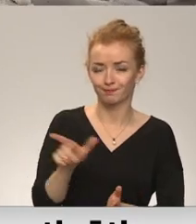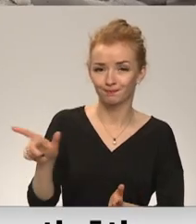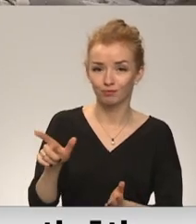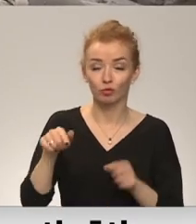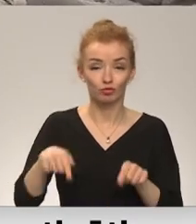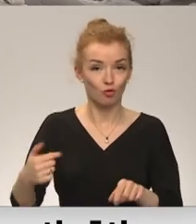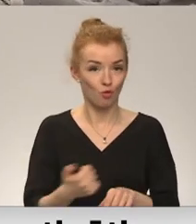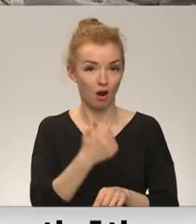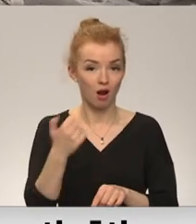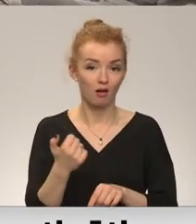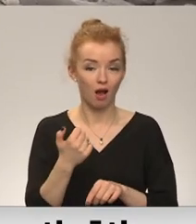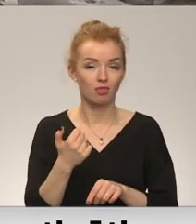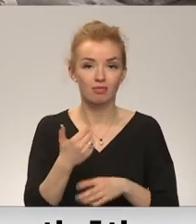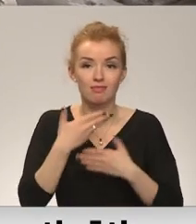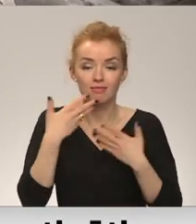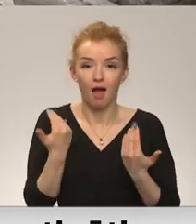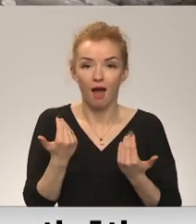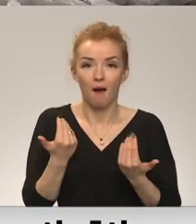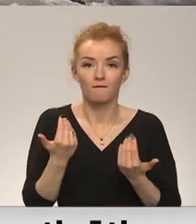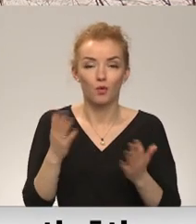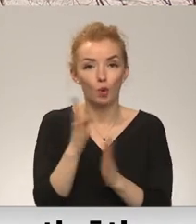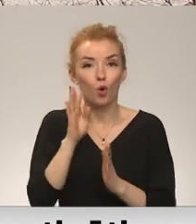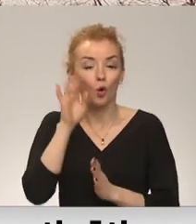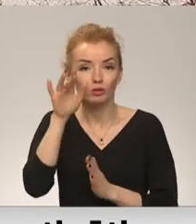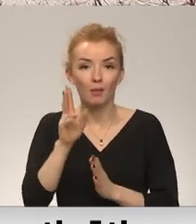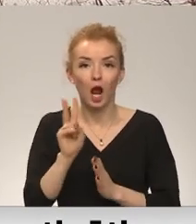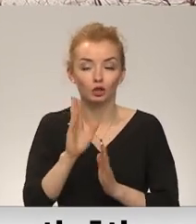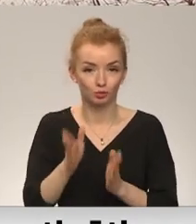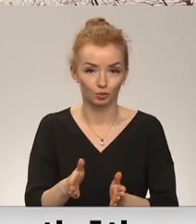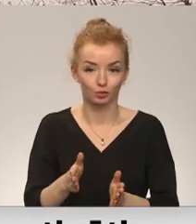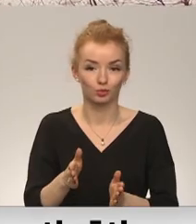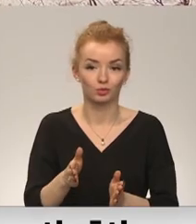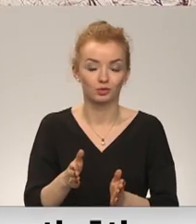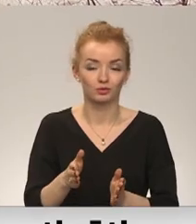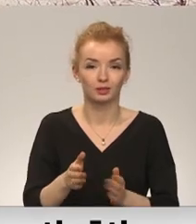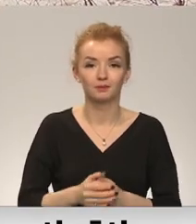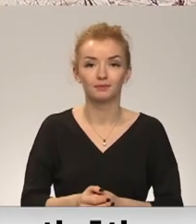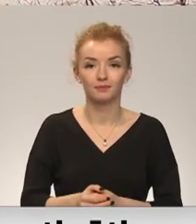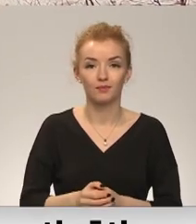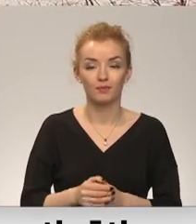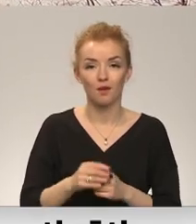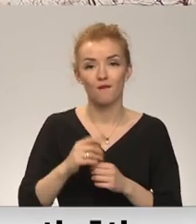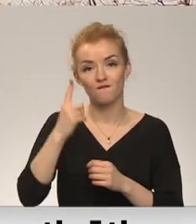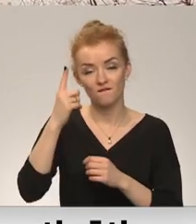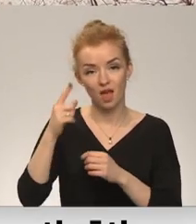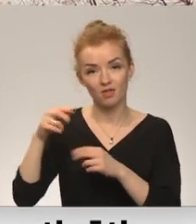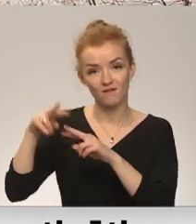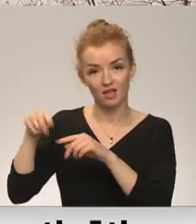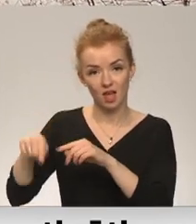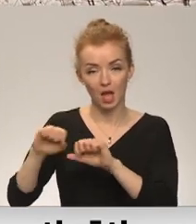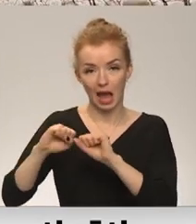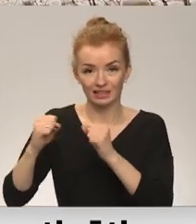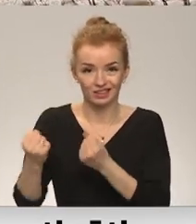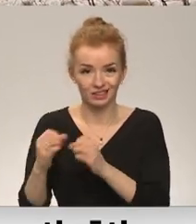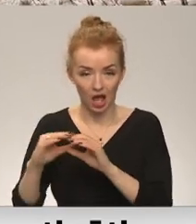šogad te nav vēl īsti prognozējums, kas te būs, jo lejas galā ir aizsalas ir pie ieteks